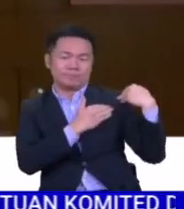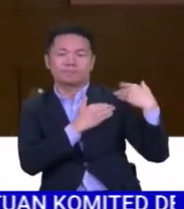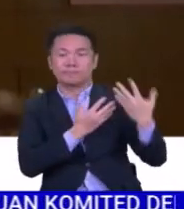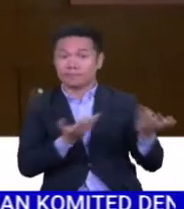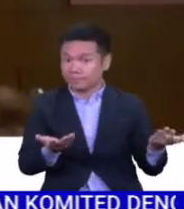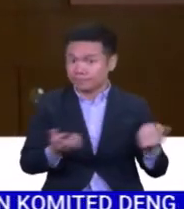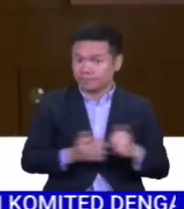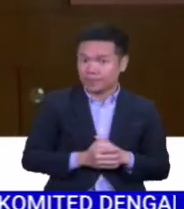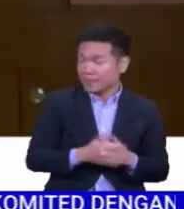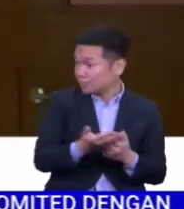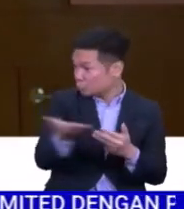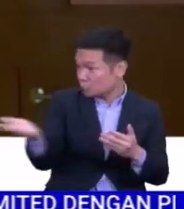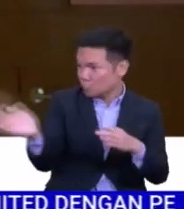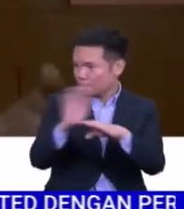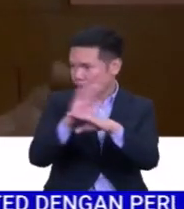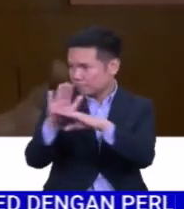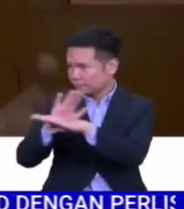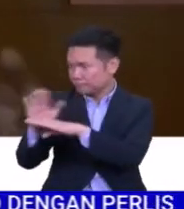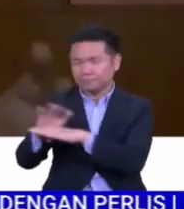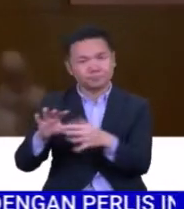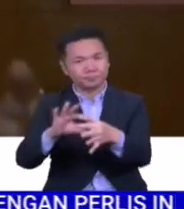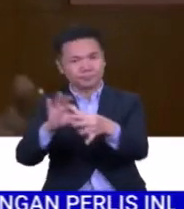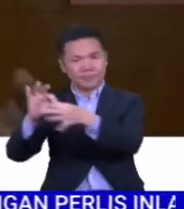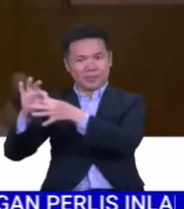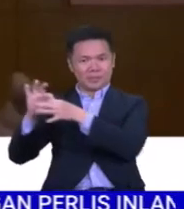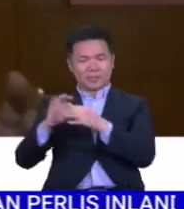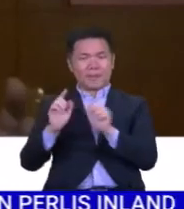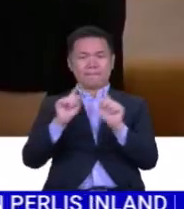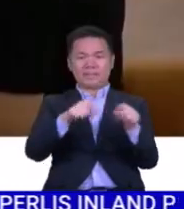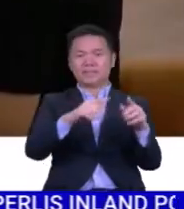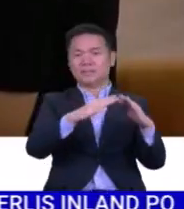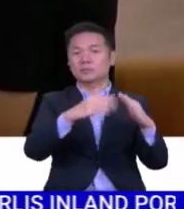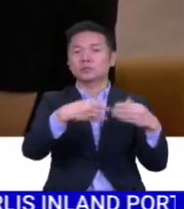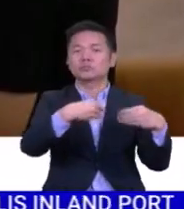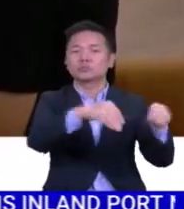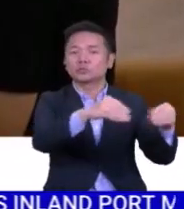menyatukan company-company ini untuk datang mencari peluang.